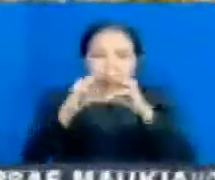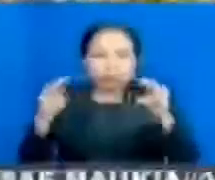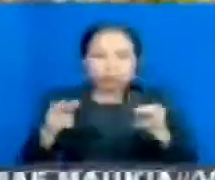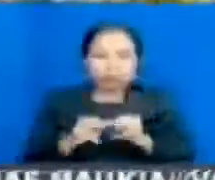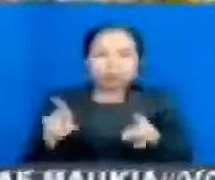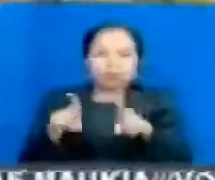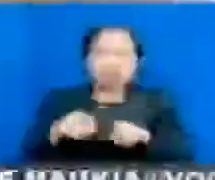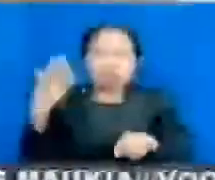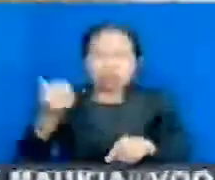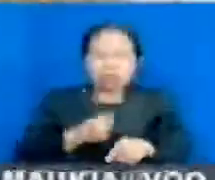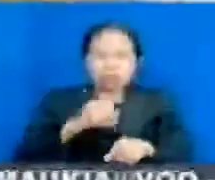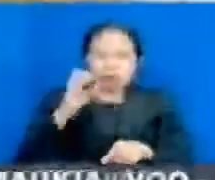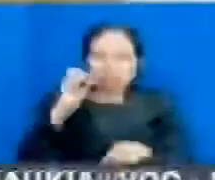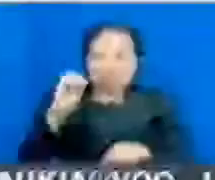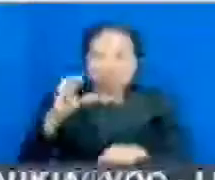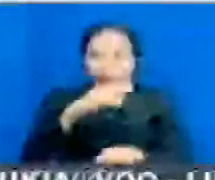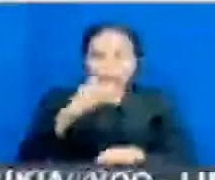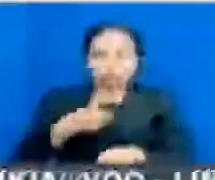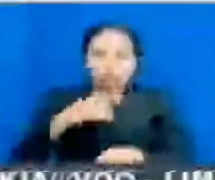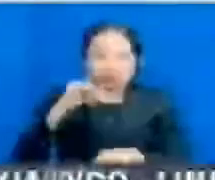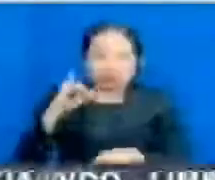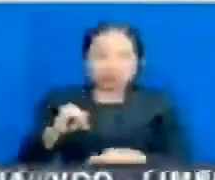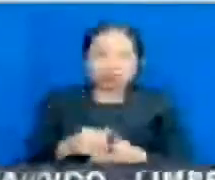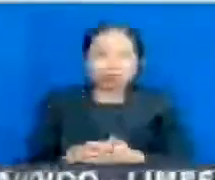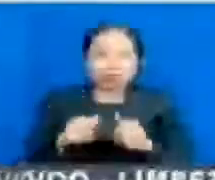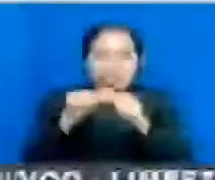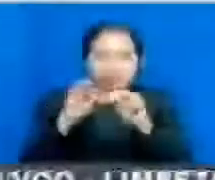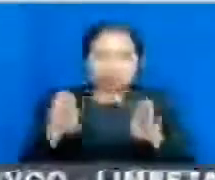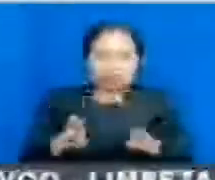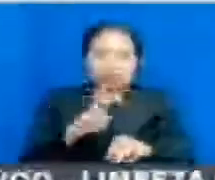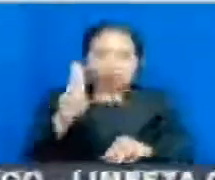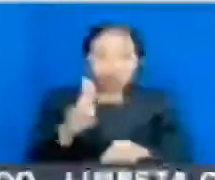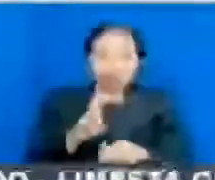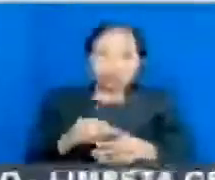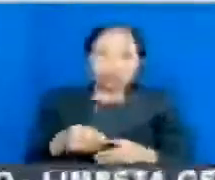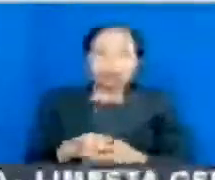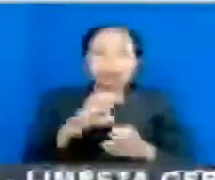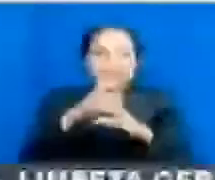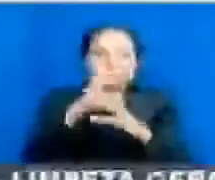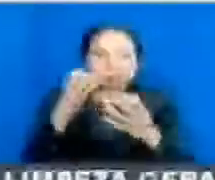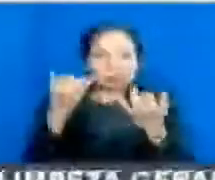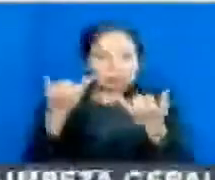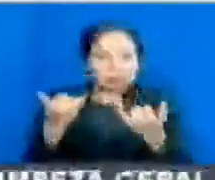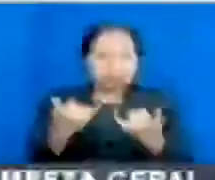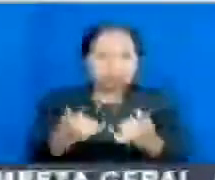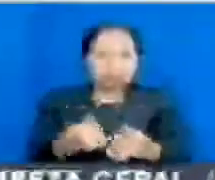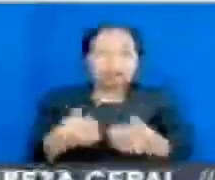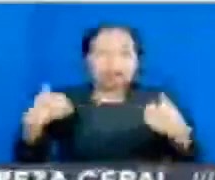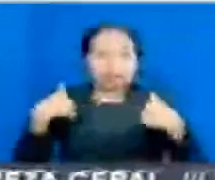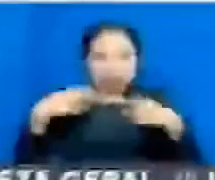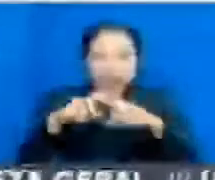iha Ainaru Vila no dile. Mistorna entol uja dia foi, nebe careta agora, a careta iha,